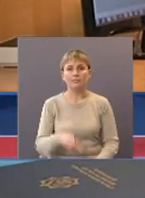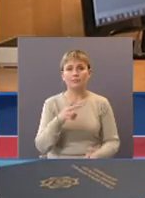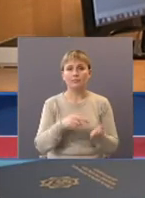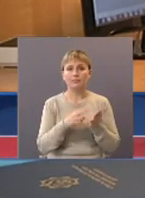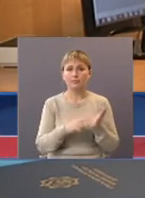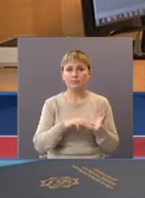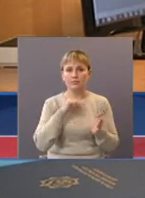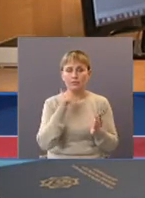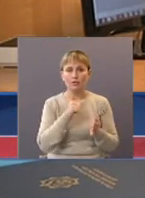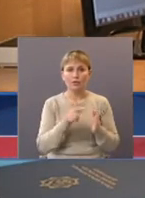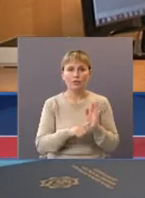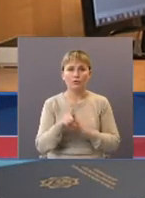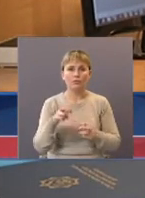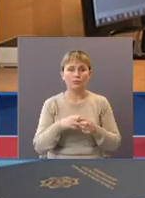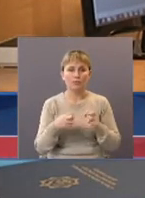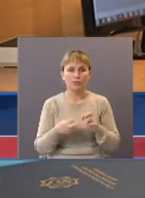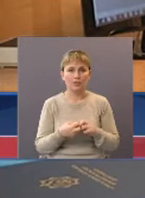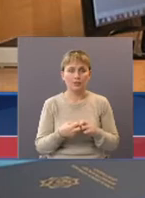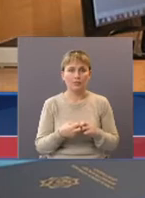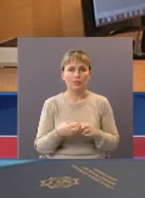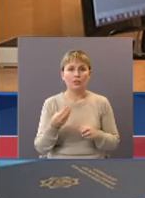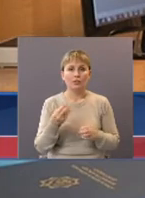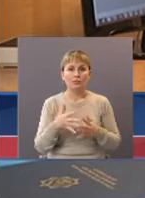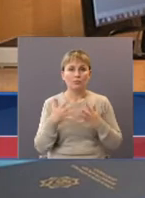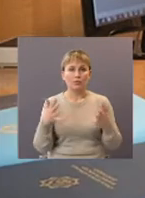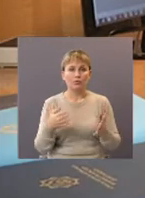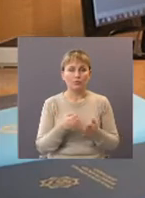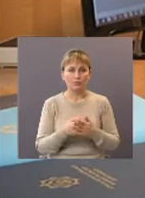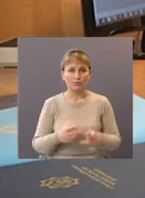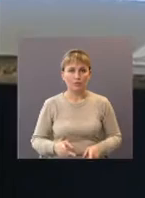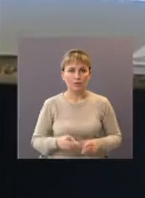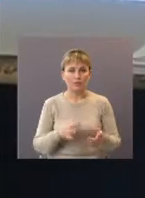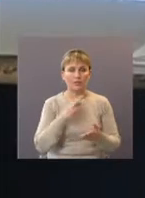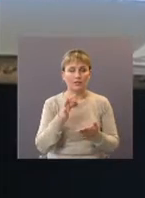начнутся определенные проблемы с законом. То есть, если сумма большая, вплоть до уголовной